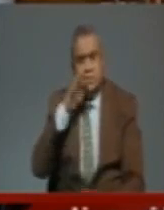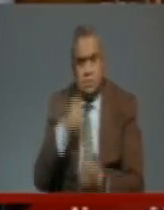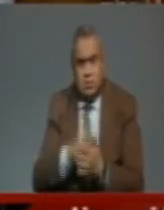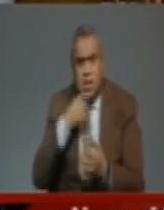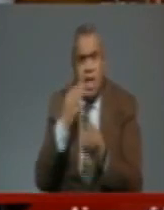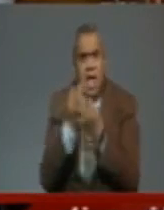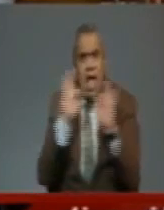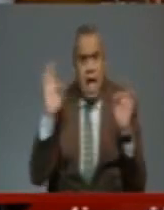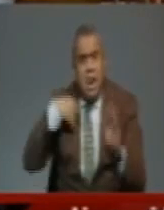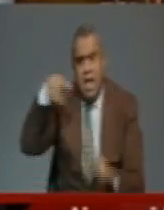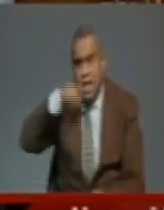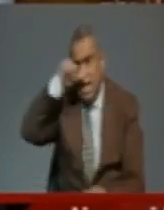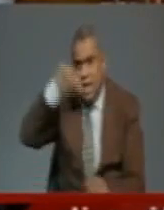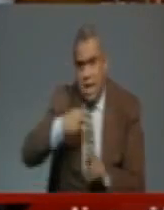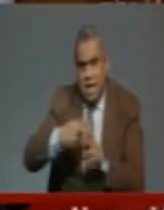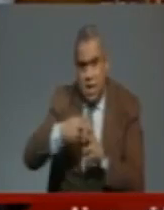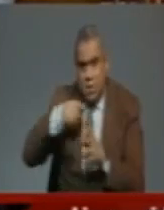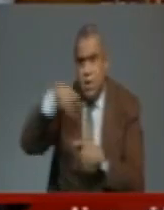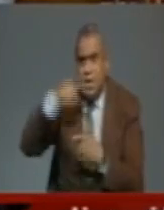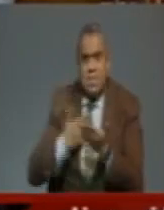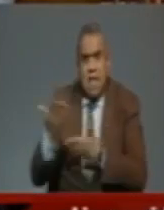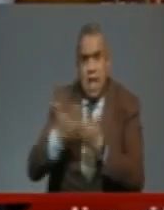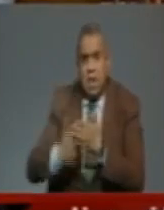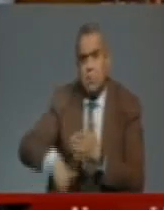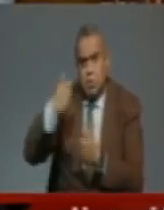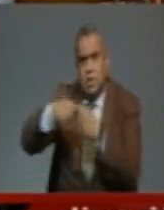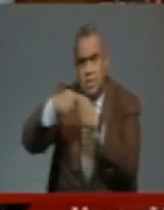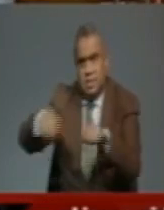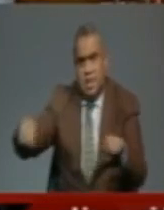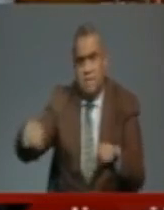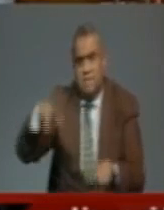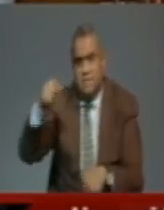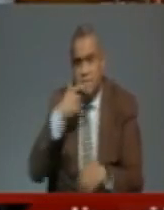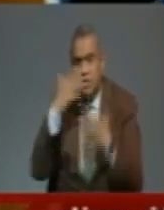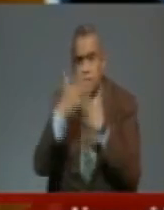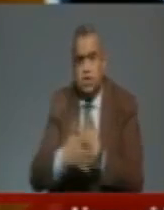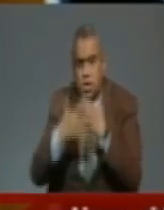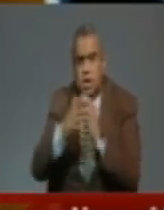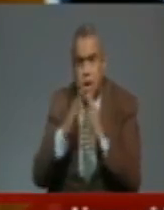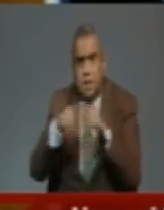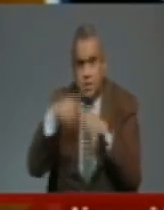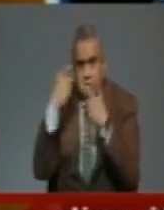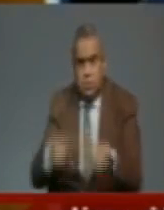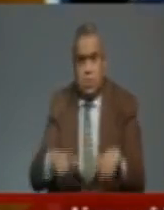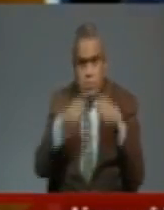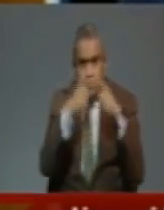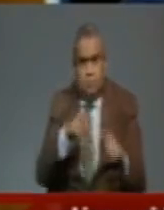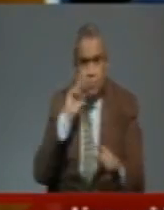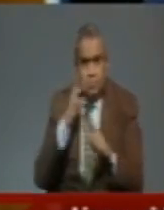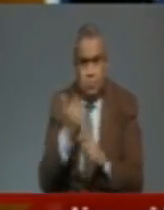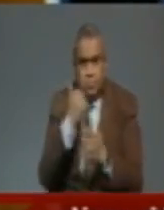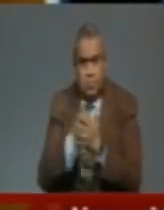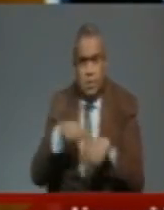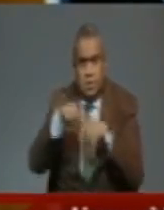الكويتة، دفعنا المبلغ، دخلنا شركتين مصريتين وطنيتين، سيادتك هتشوف دلوقتي شركه مول العرب